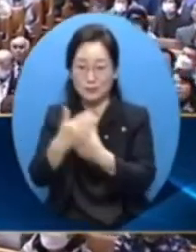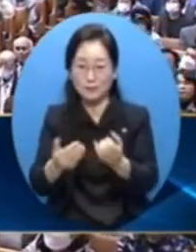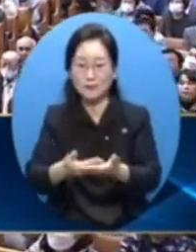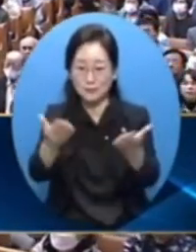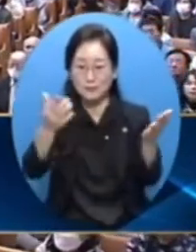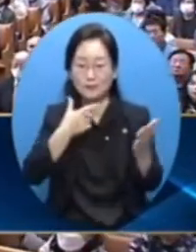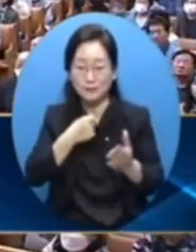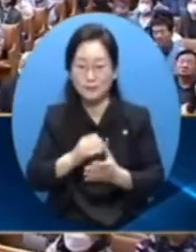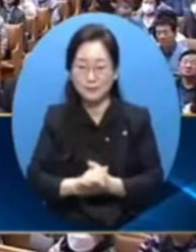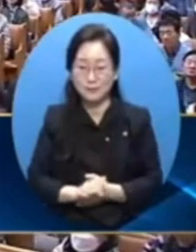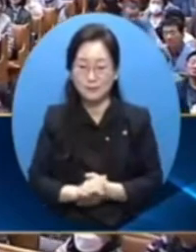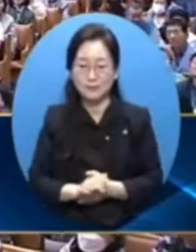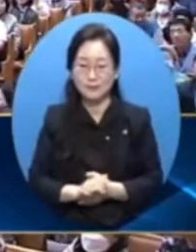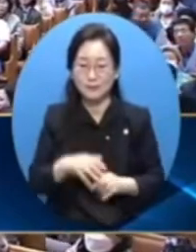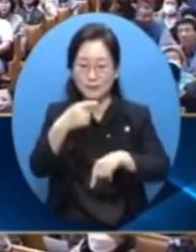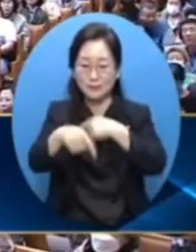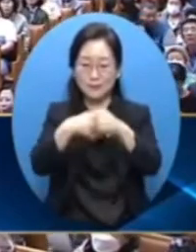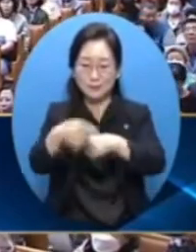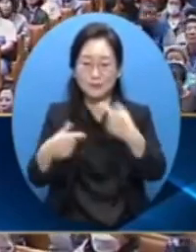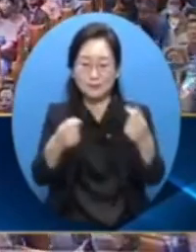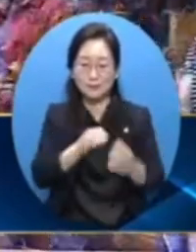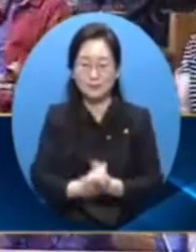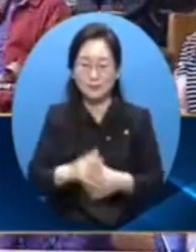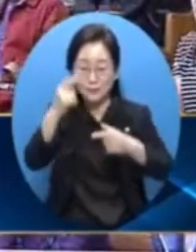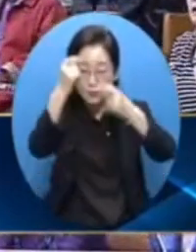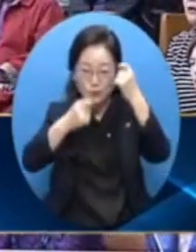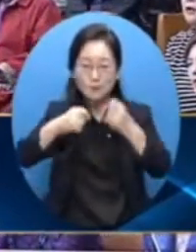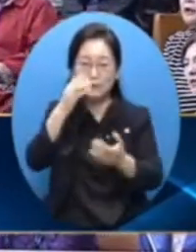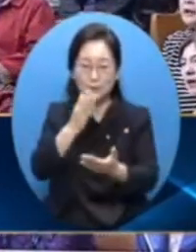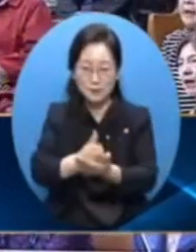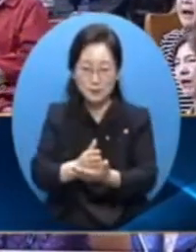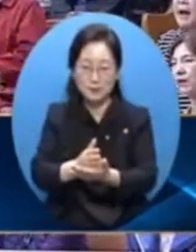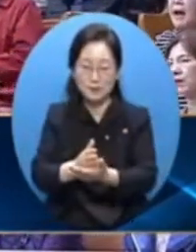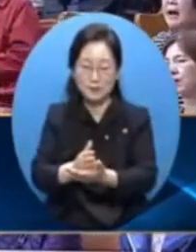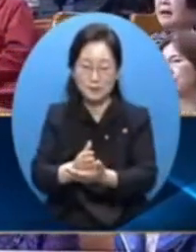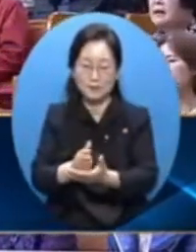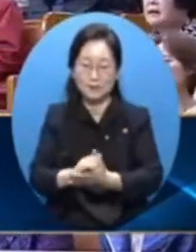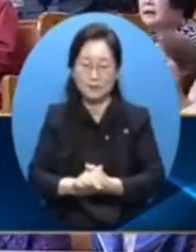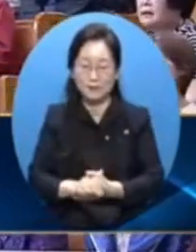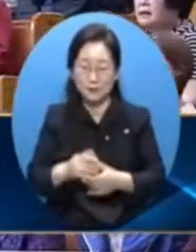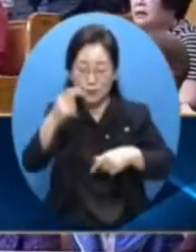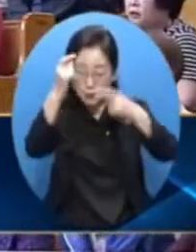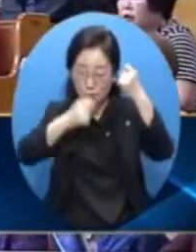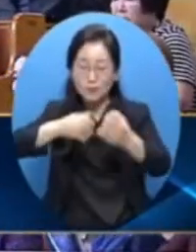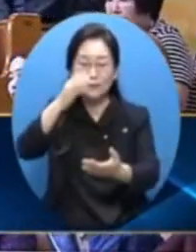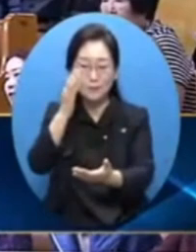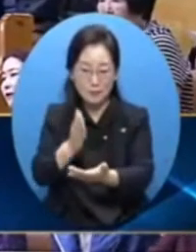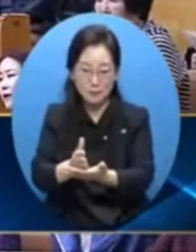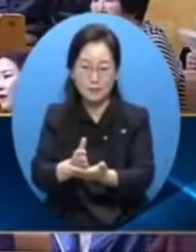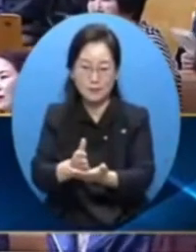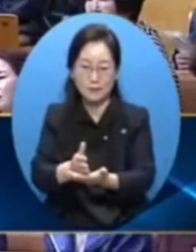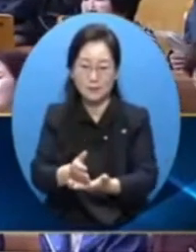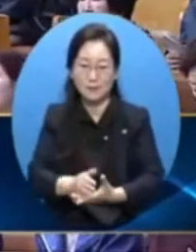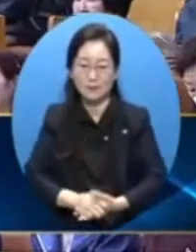말씀을 나누기 원합니다. 한번 제목을 따라 주시기 바랍니다. 울지 말라. 울지 말라.